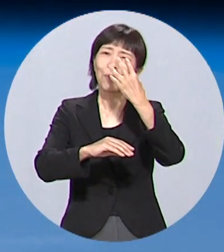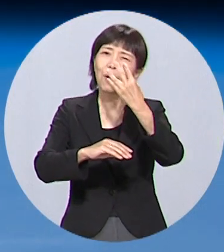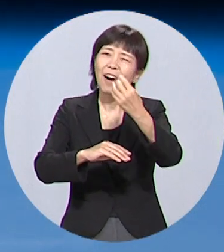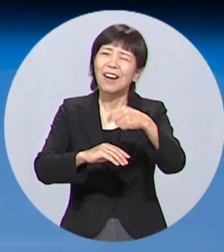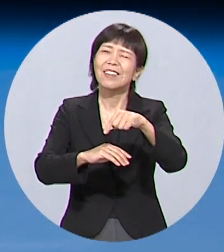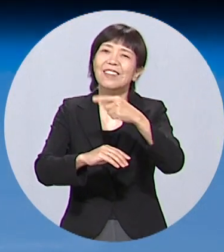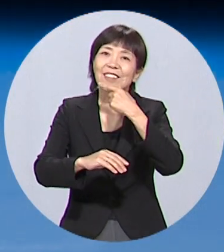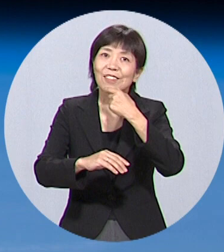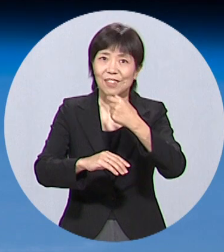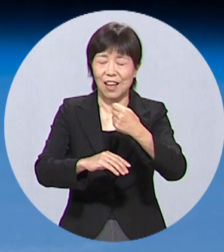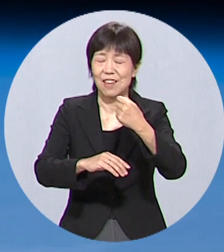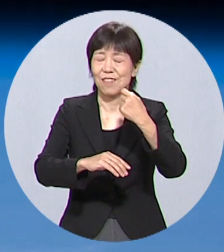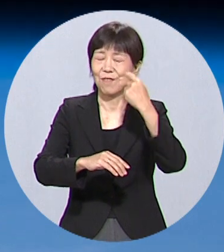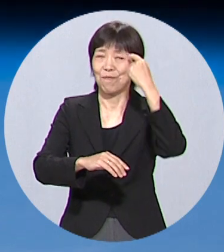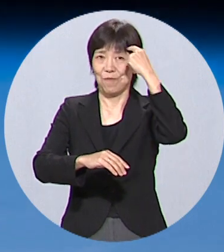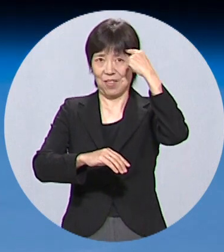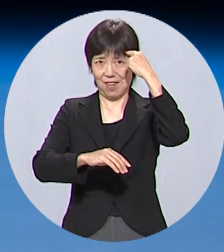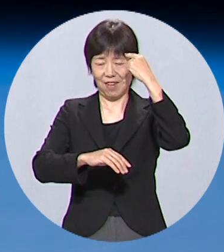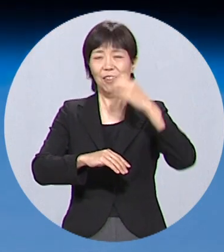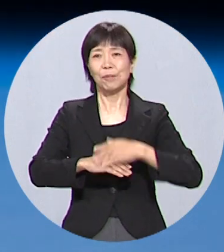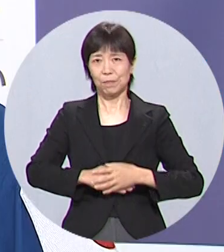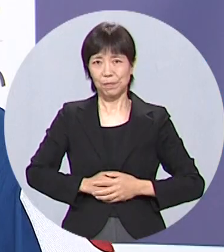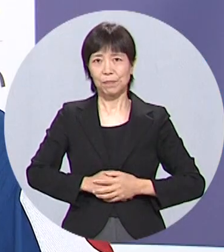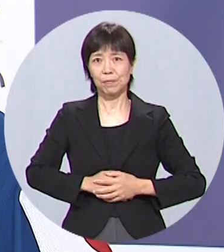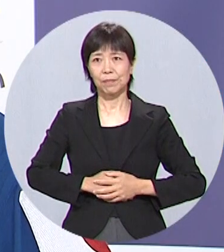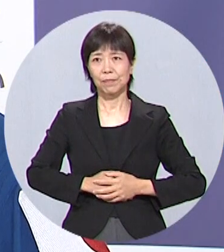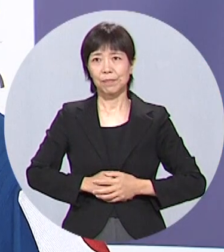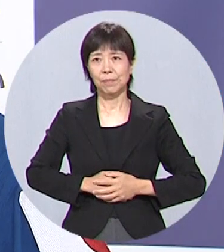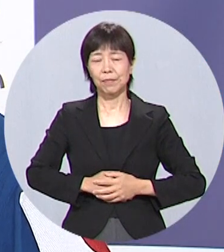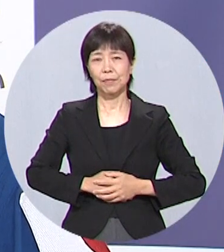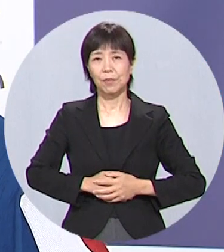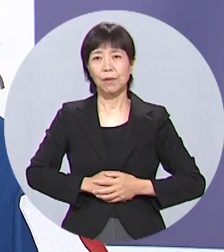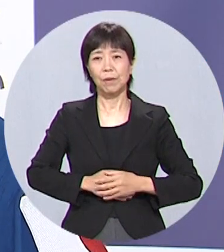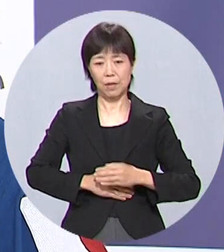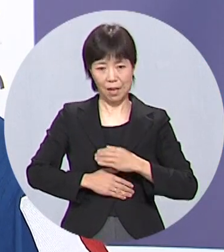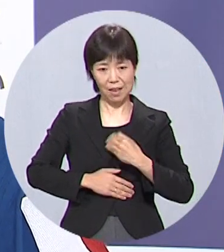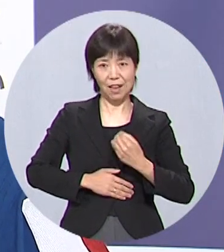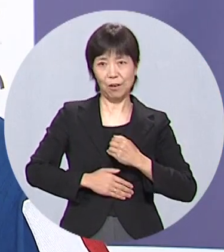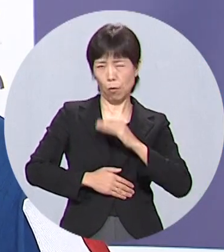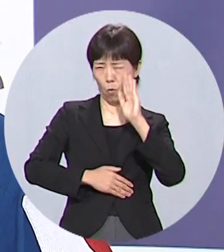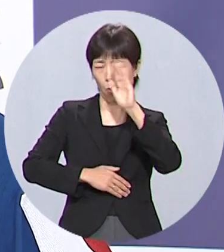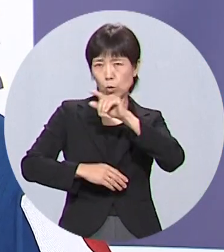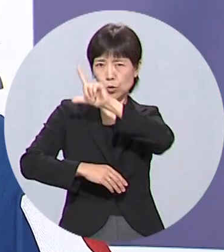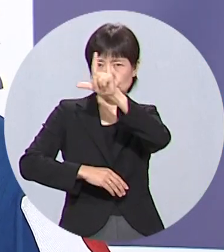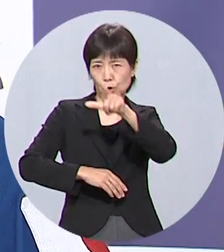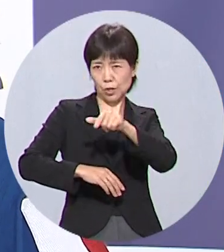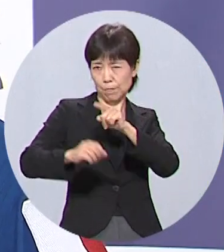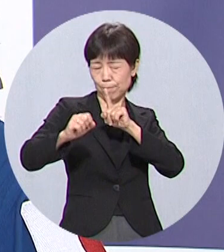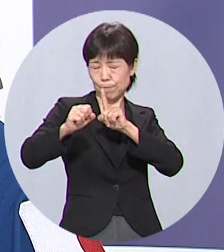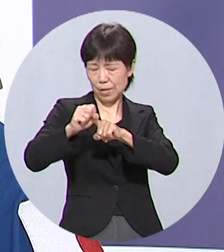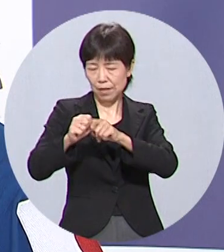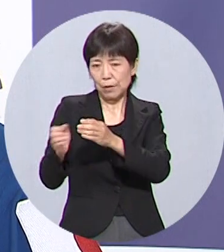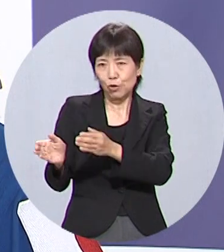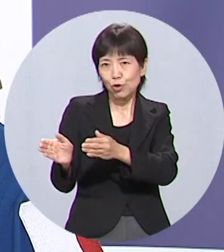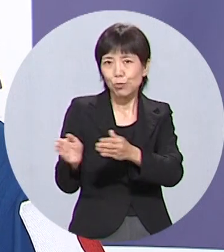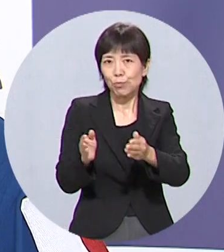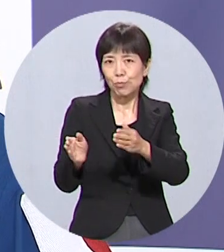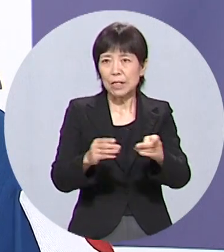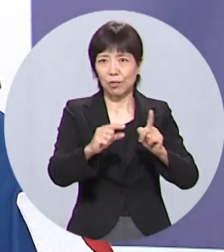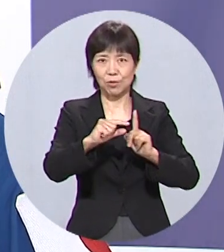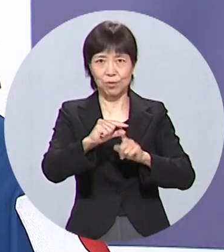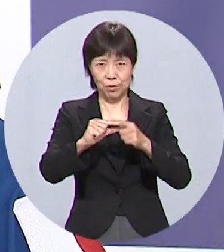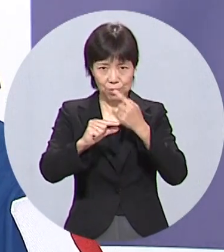ているような、そういう印象を持った経験でした。そして、我々月探査に向けて、準備を進めています